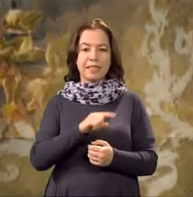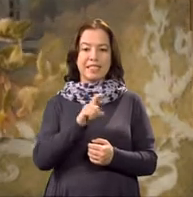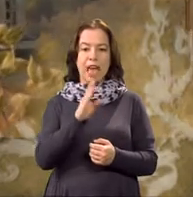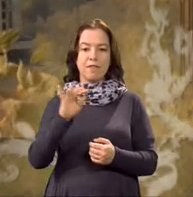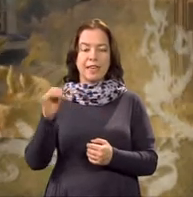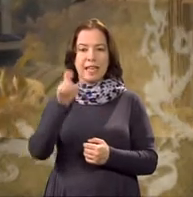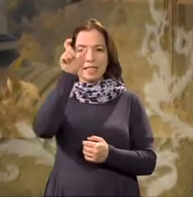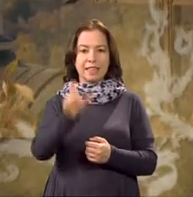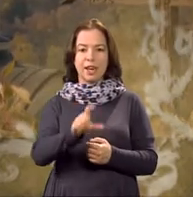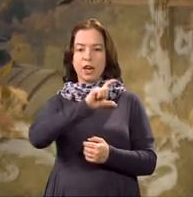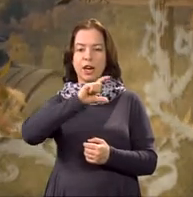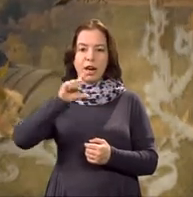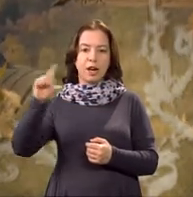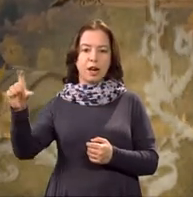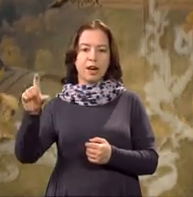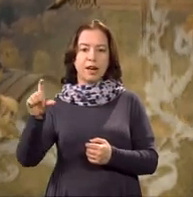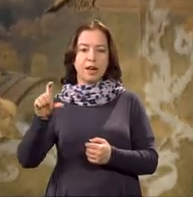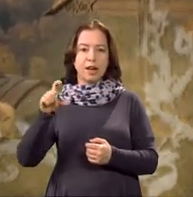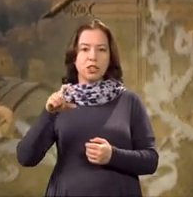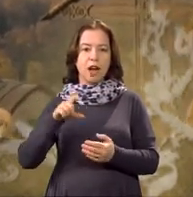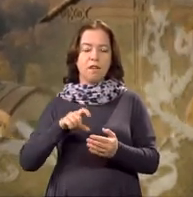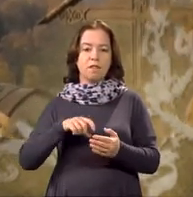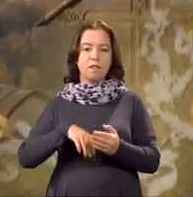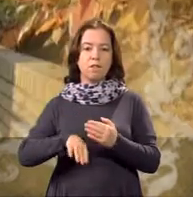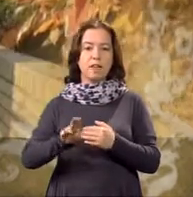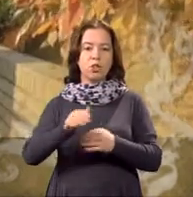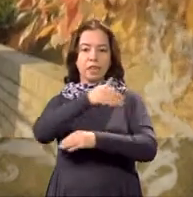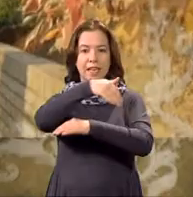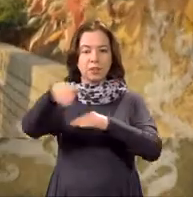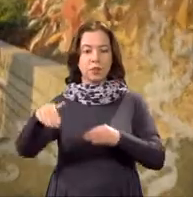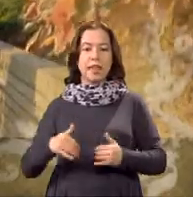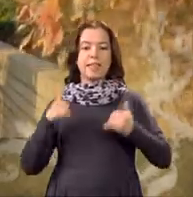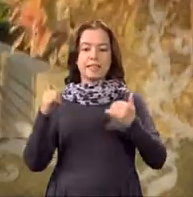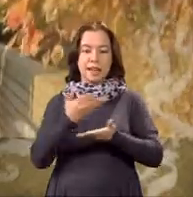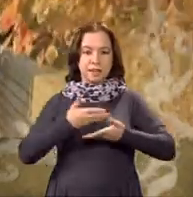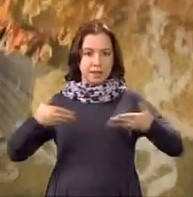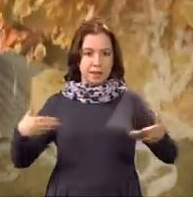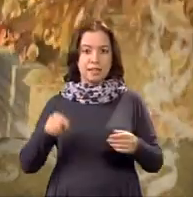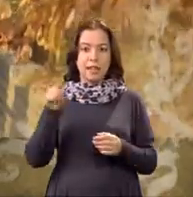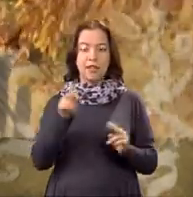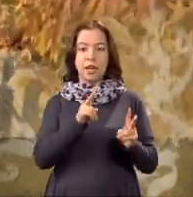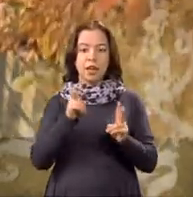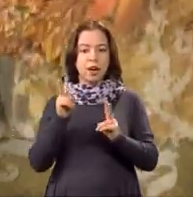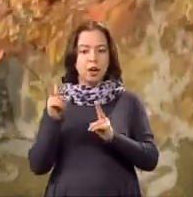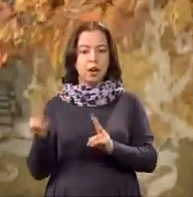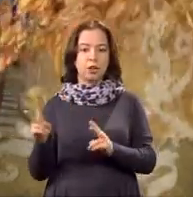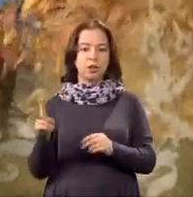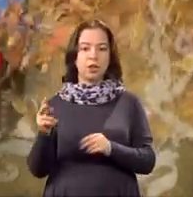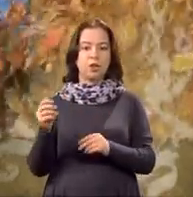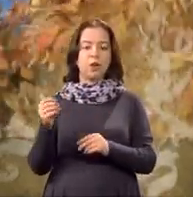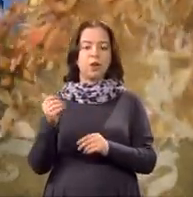Звіріницький хрест вийшов назовні заради нас, тих, хто горниться до